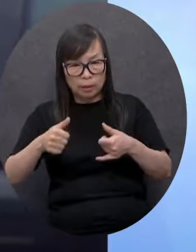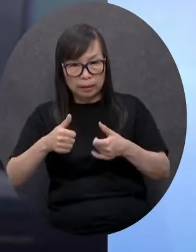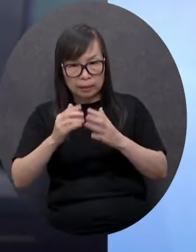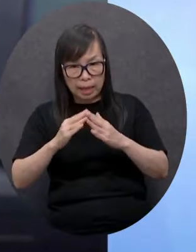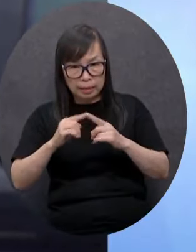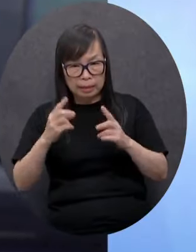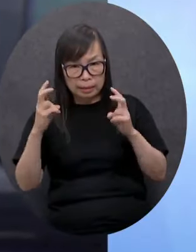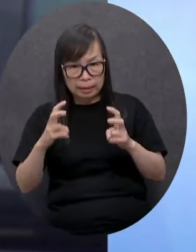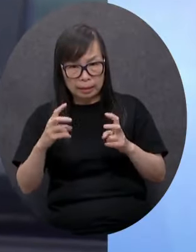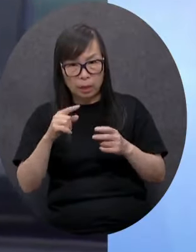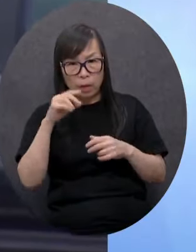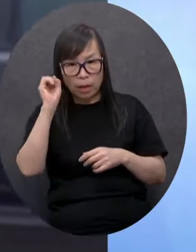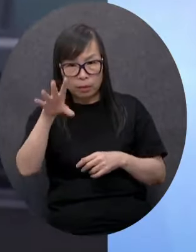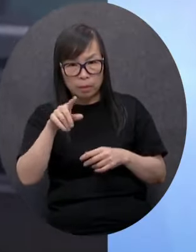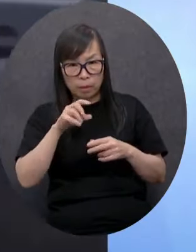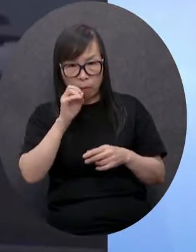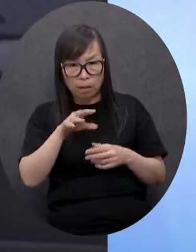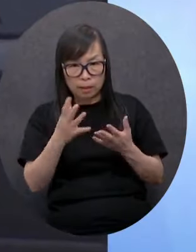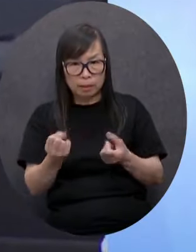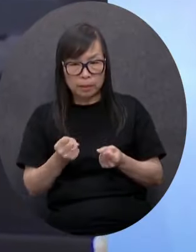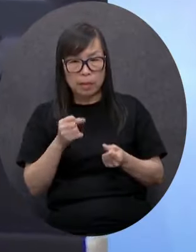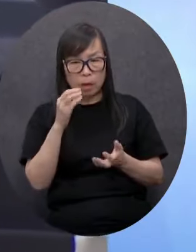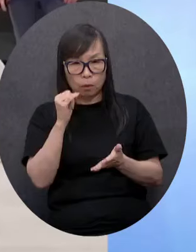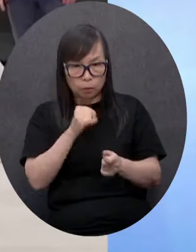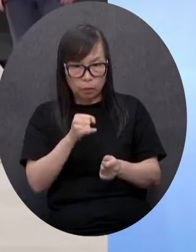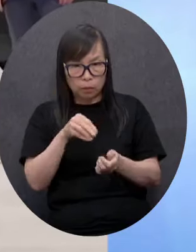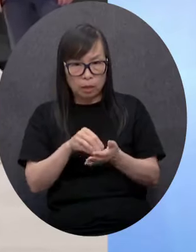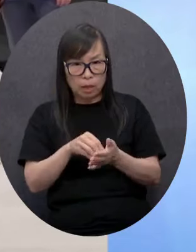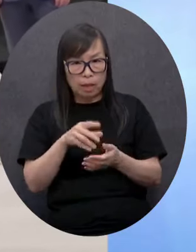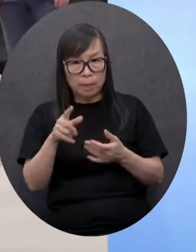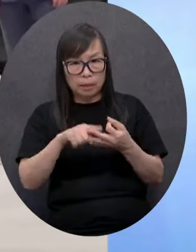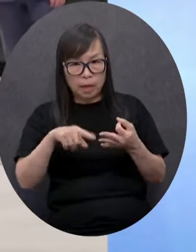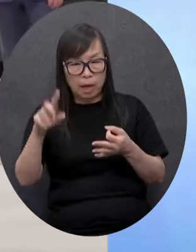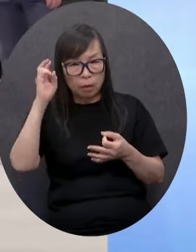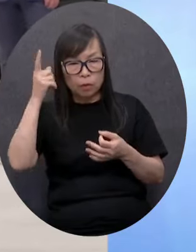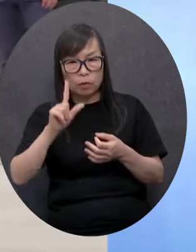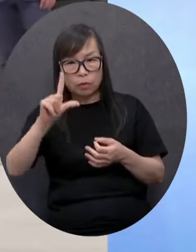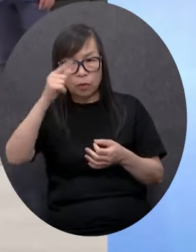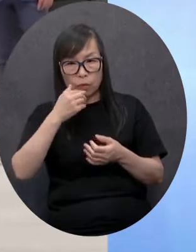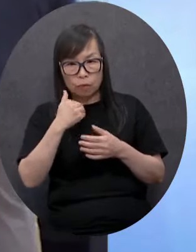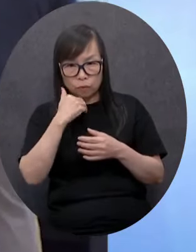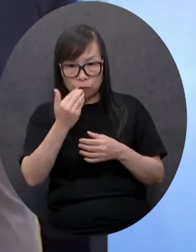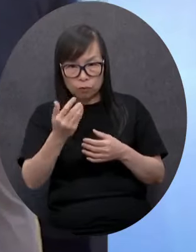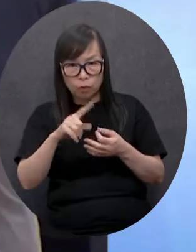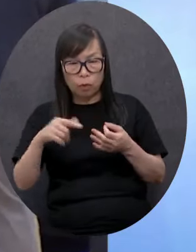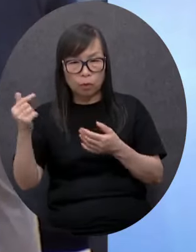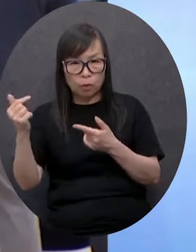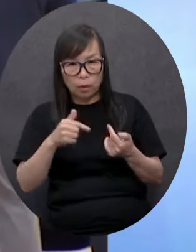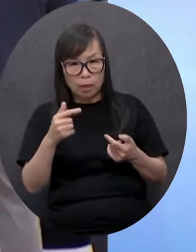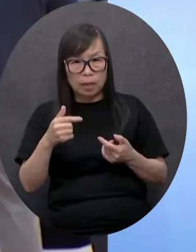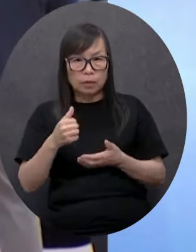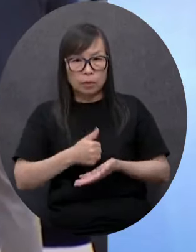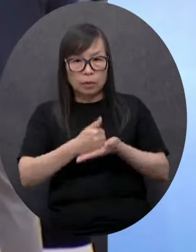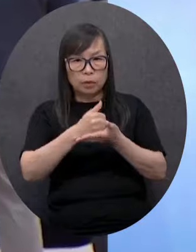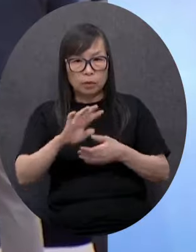人见面。他在声明里面说接受裁决结果，并在亨特考虑上诉的过程中继续尊重司法